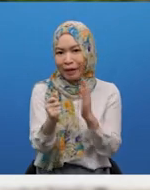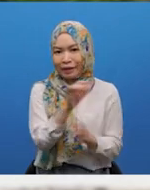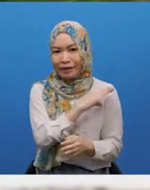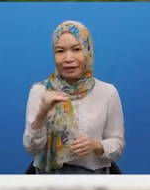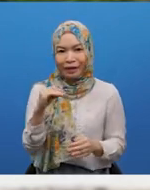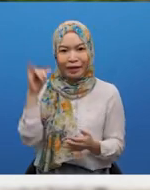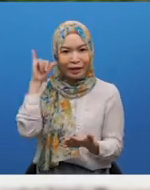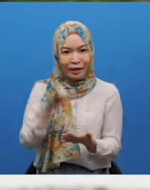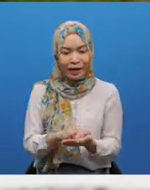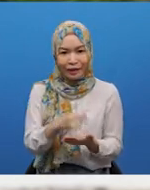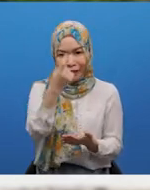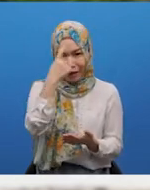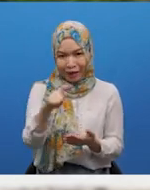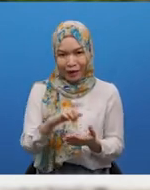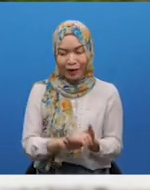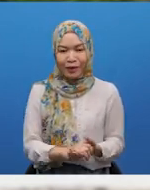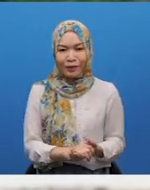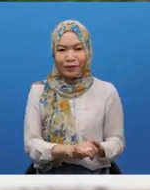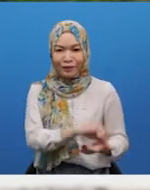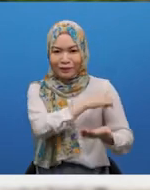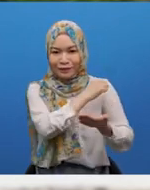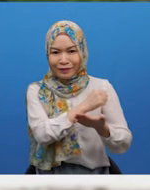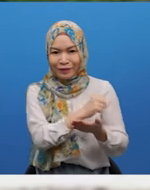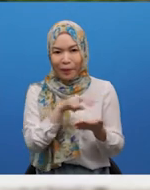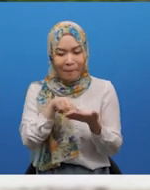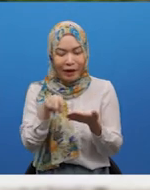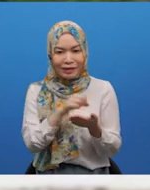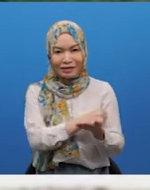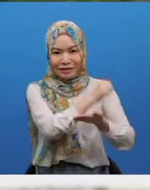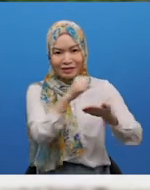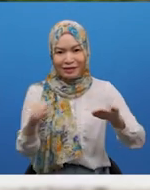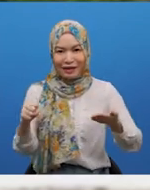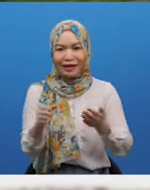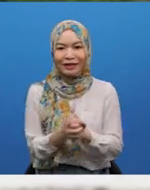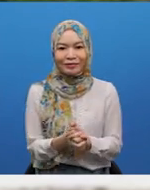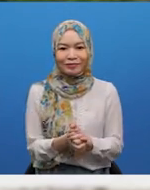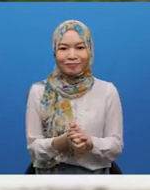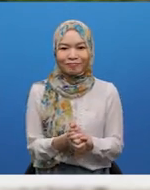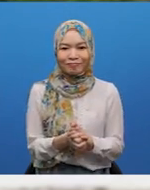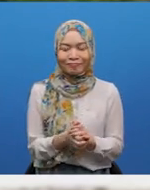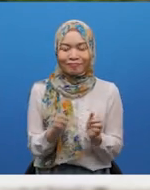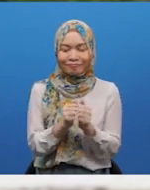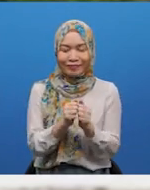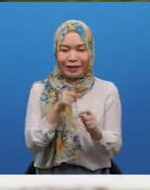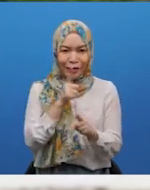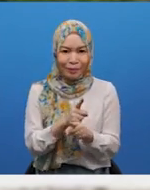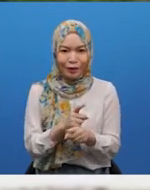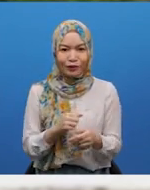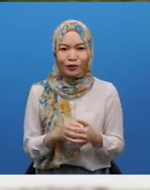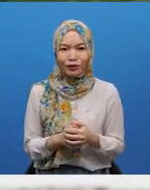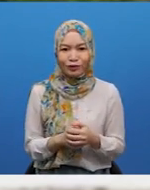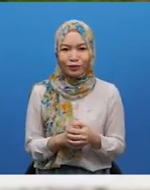keyakinan untuk mendendangkan syair dengan menggunakan irama yang bersesuaian. Amalkan